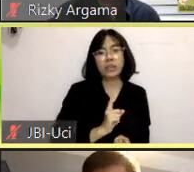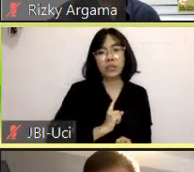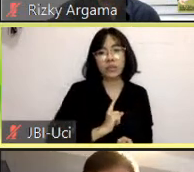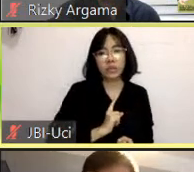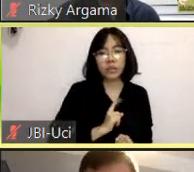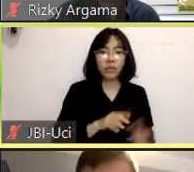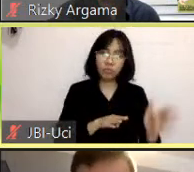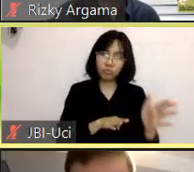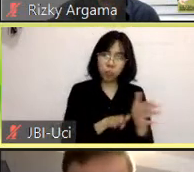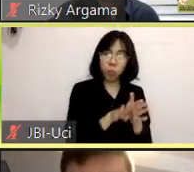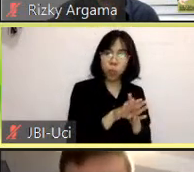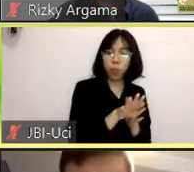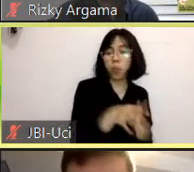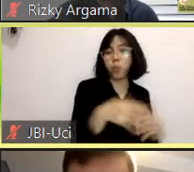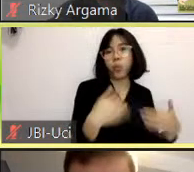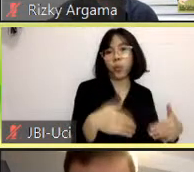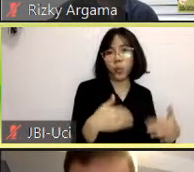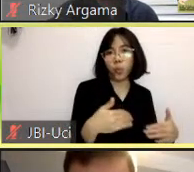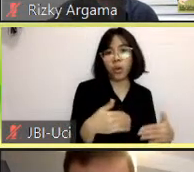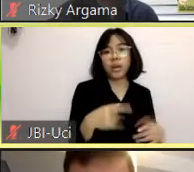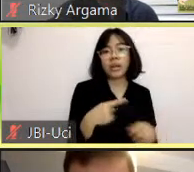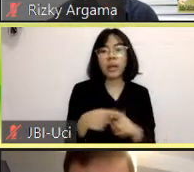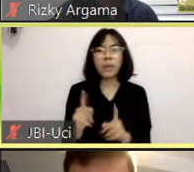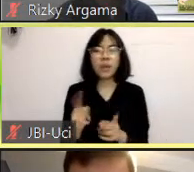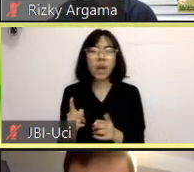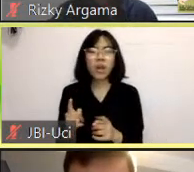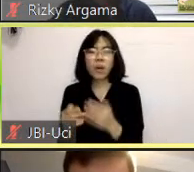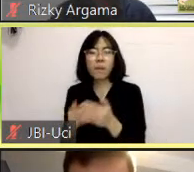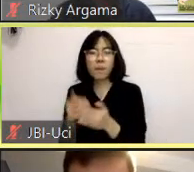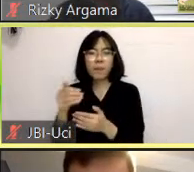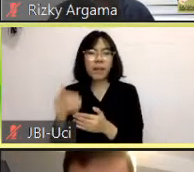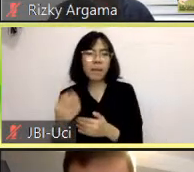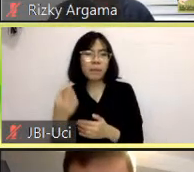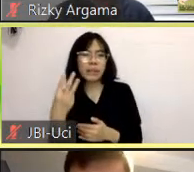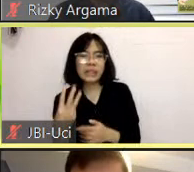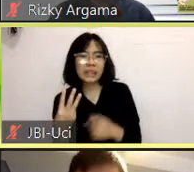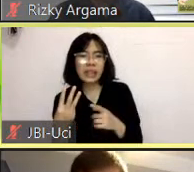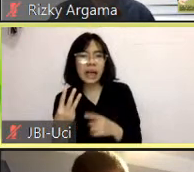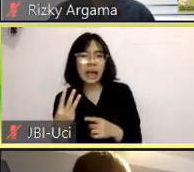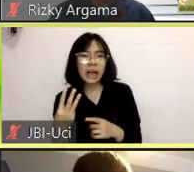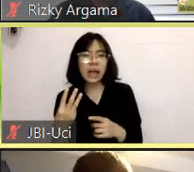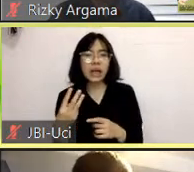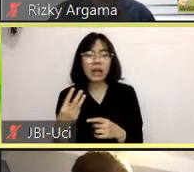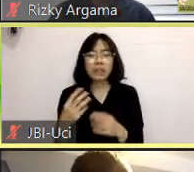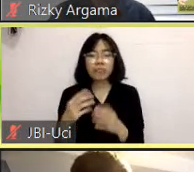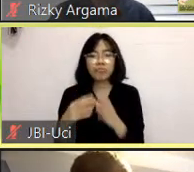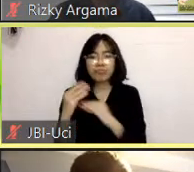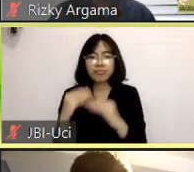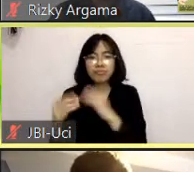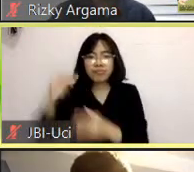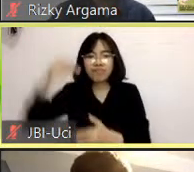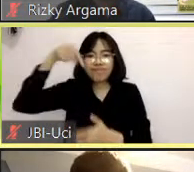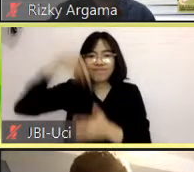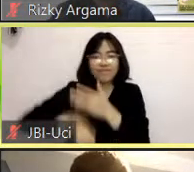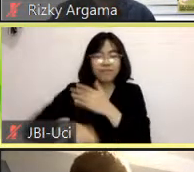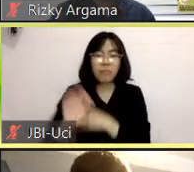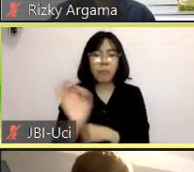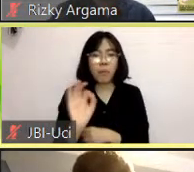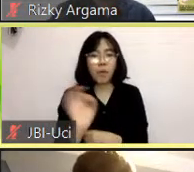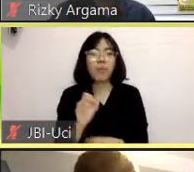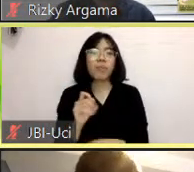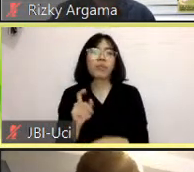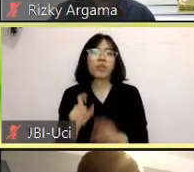di aspek hukumnya di third sector ini tidak terlalu berkembang diskusinya. Jadi kalau bicara